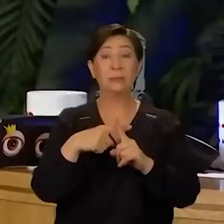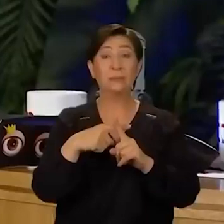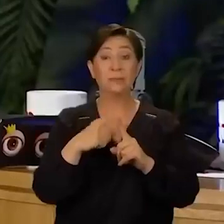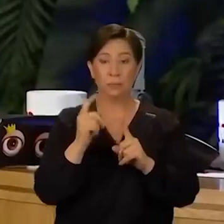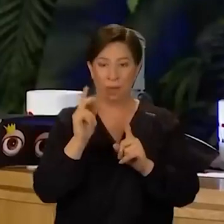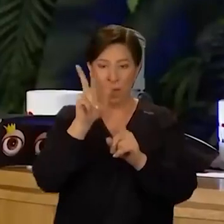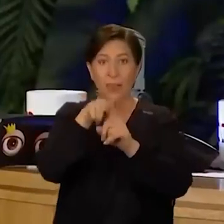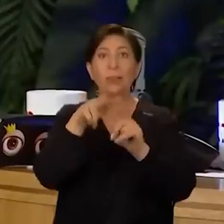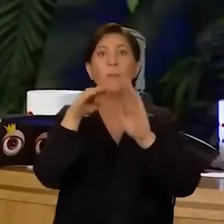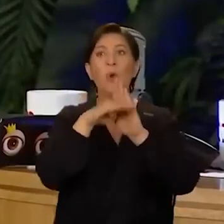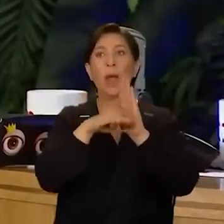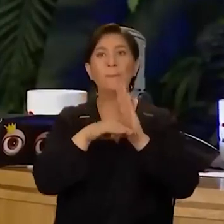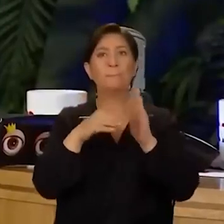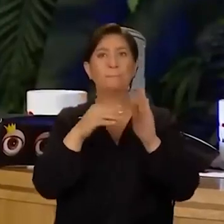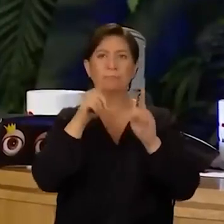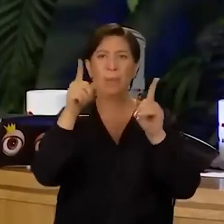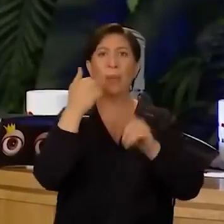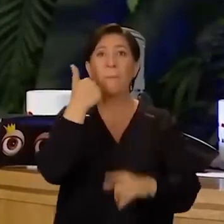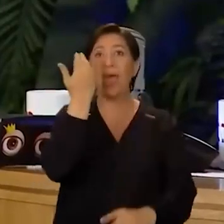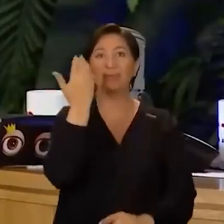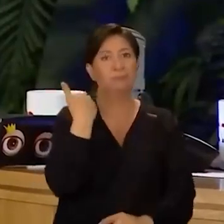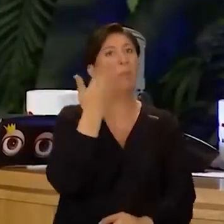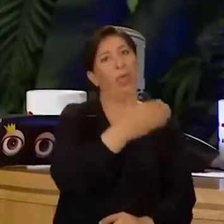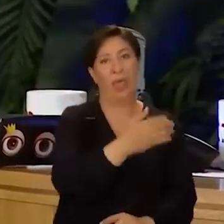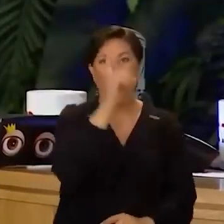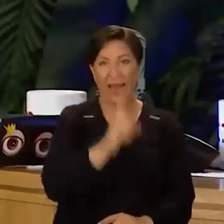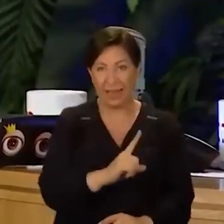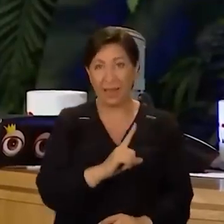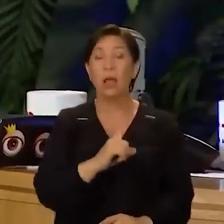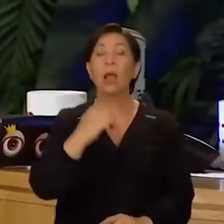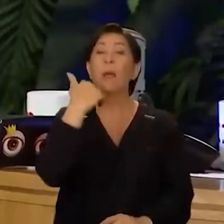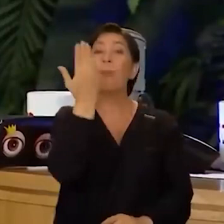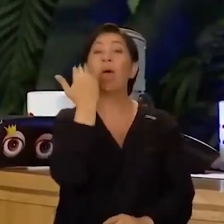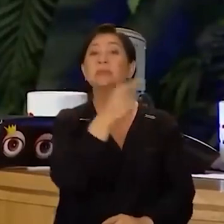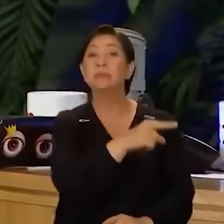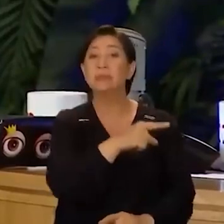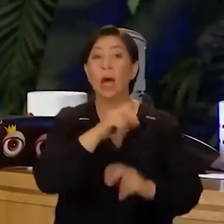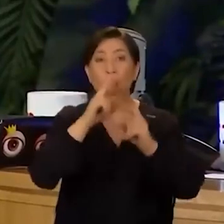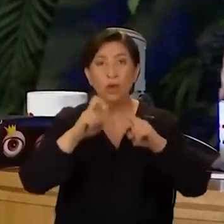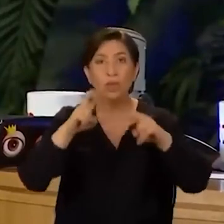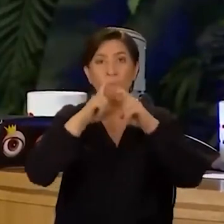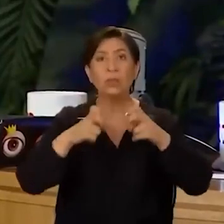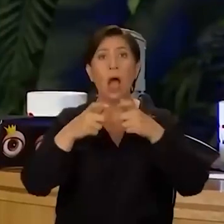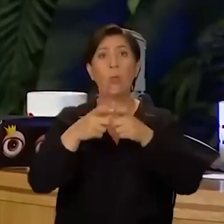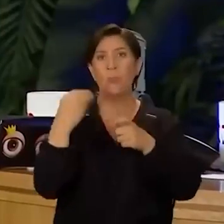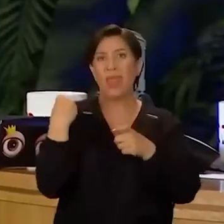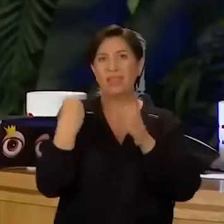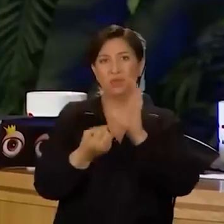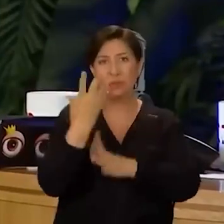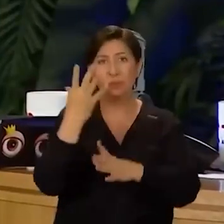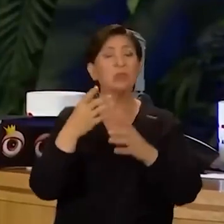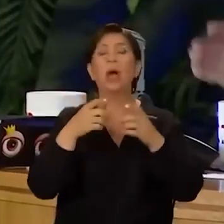katıldığım programda işte beyazı da katılmıştım ilk Beyazıt araştırmış albümünün çıkmıştı